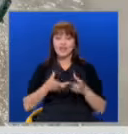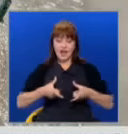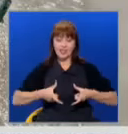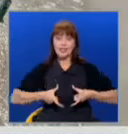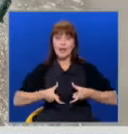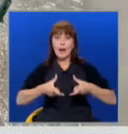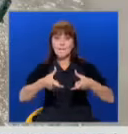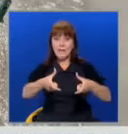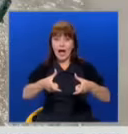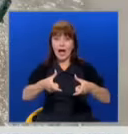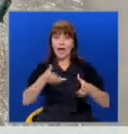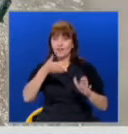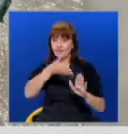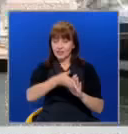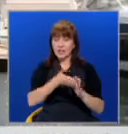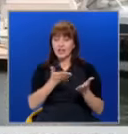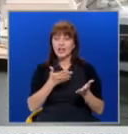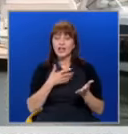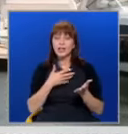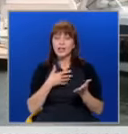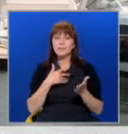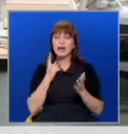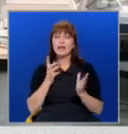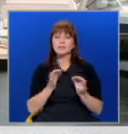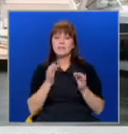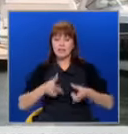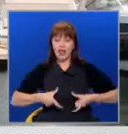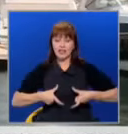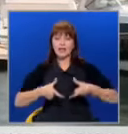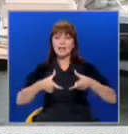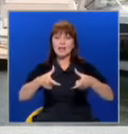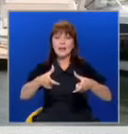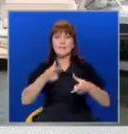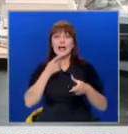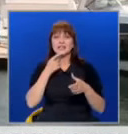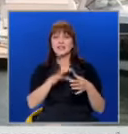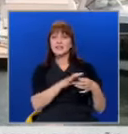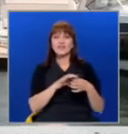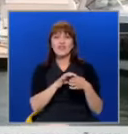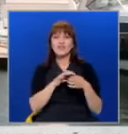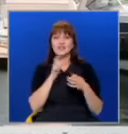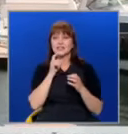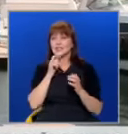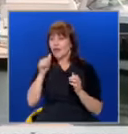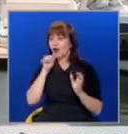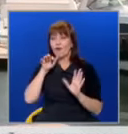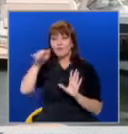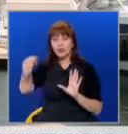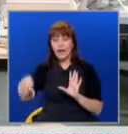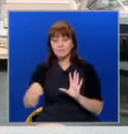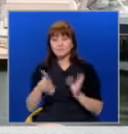на кораба. В трюма на кораба има една тръба, която е връзка с затборната вода. Как са попаднали там? Смукване ли